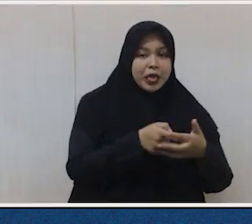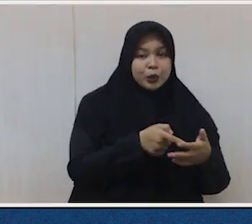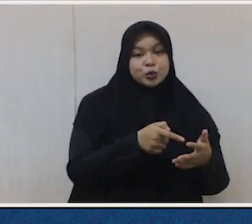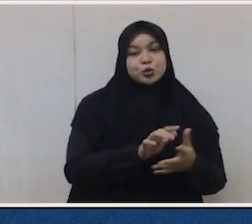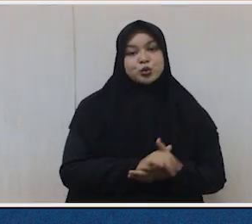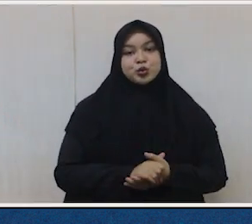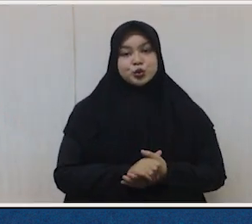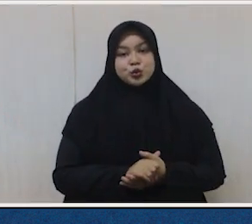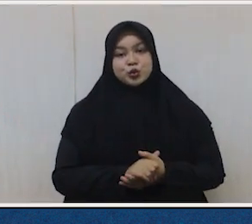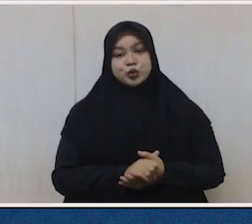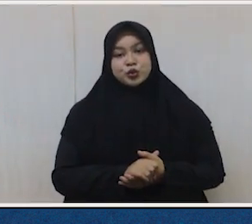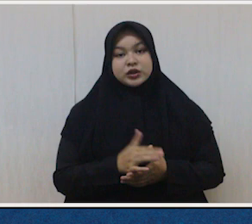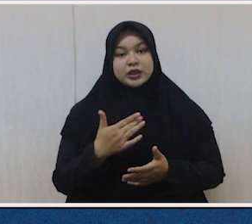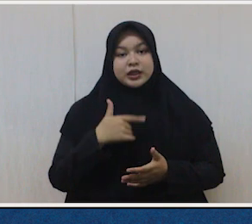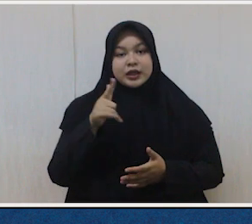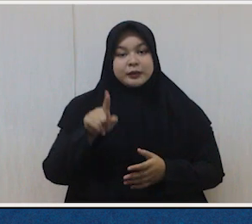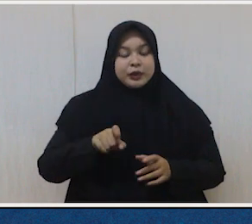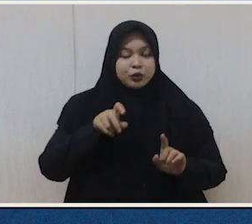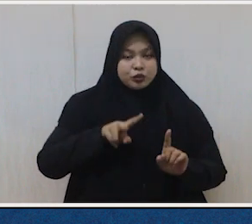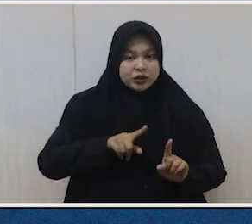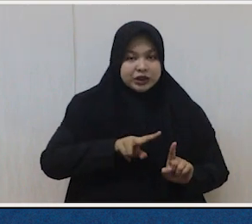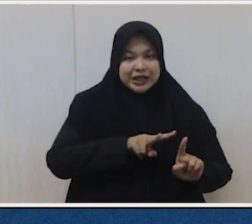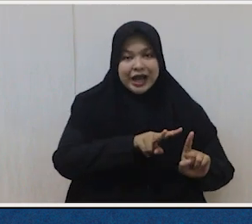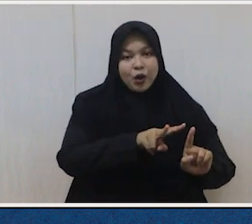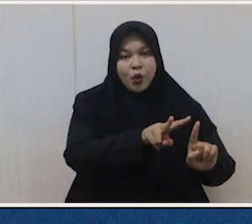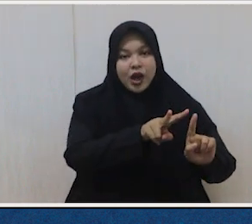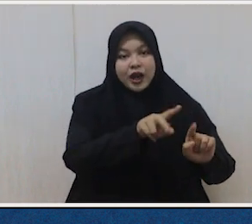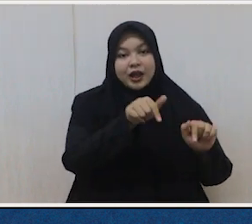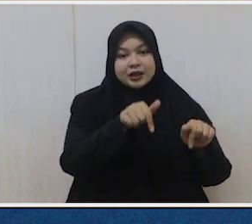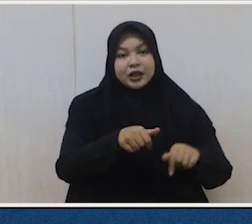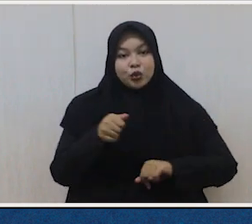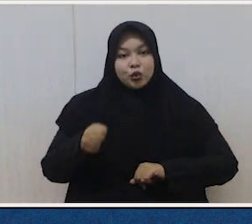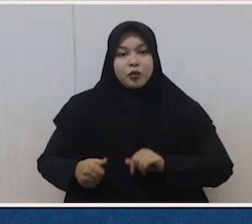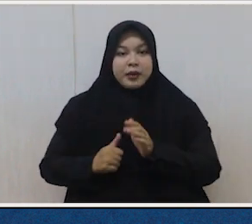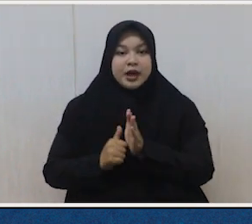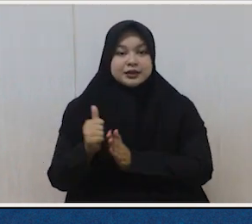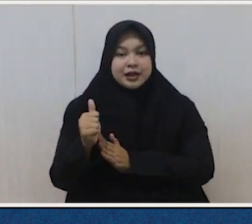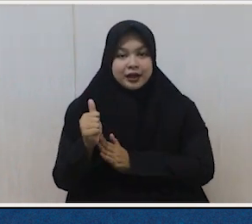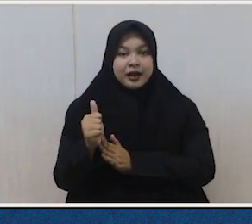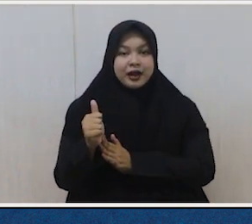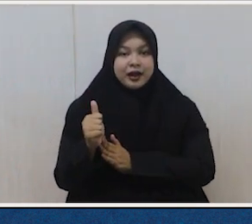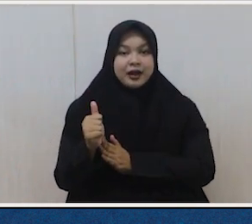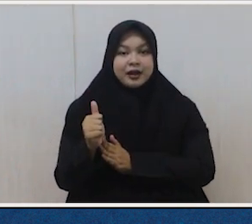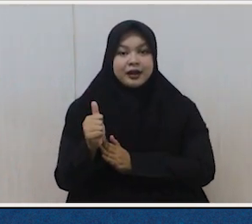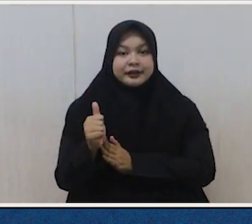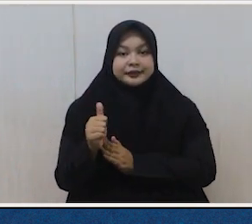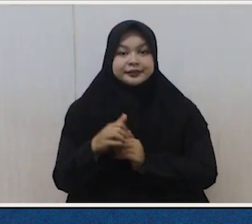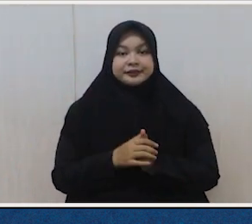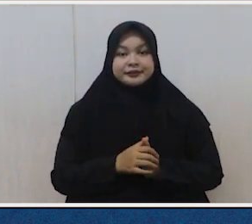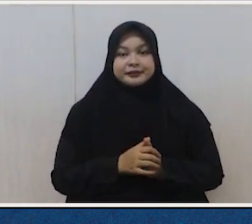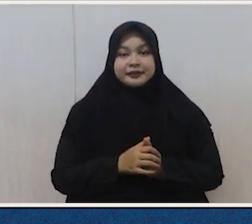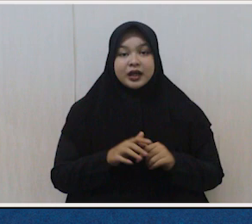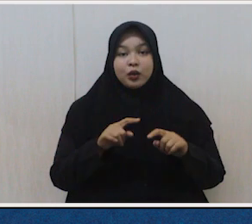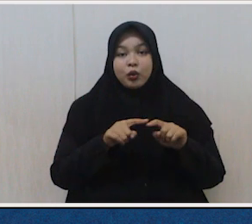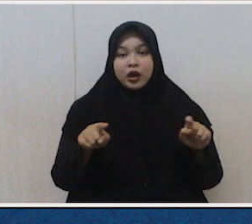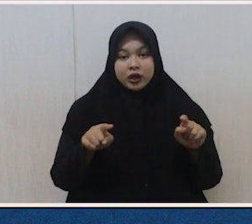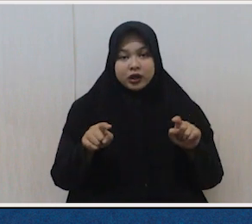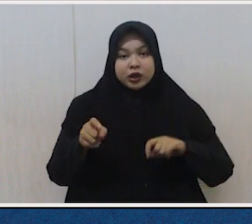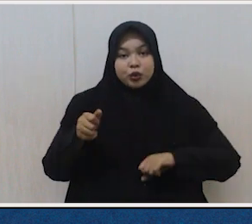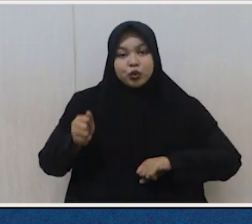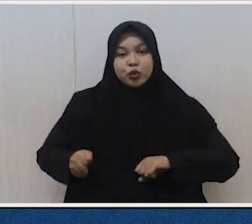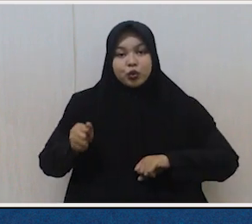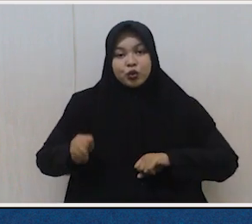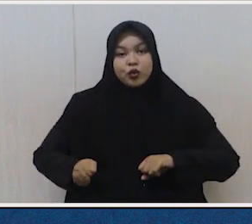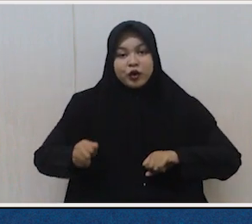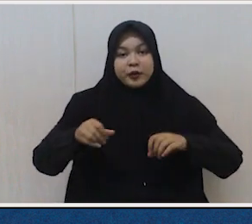pemili sepakat untuk dikawal juga itu mas karena hukum acaranya kan ya hukum acara walaupun hukum